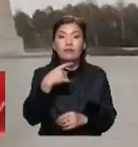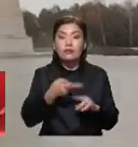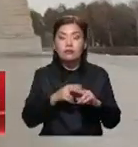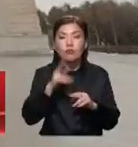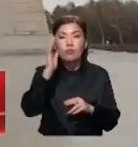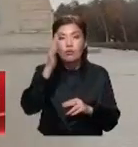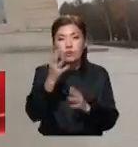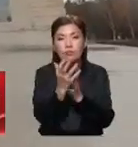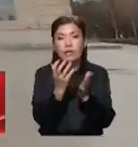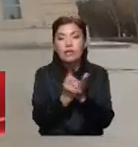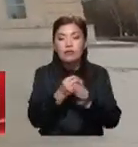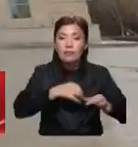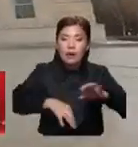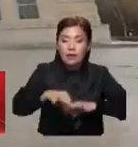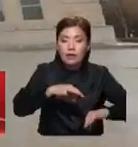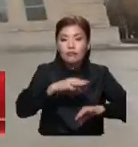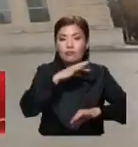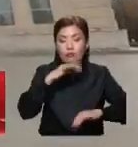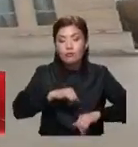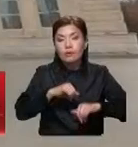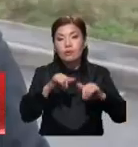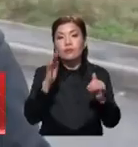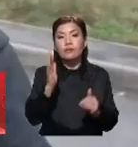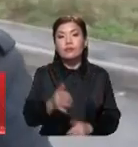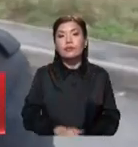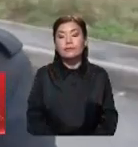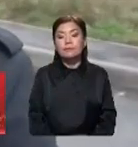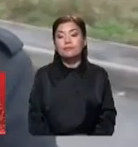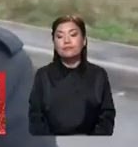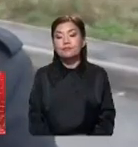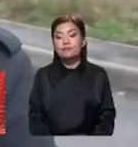будущем количество совместных проектов будет только расти.